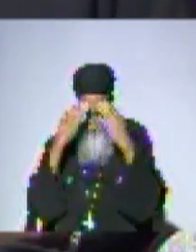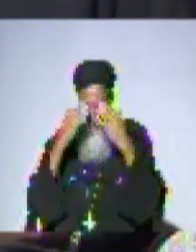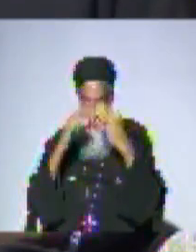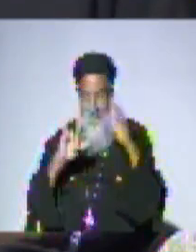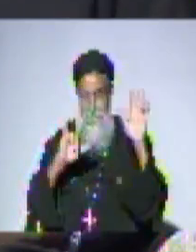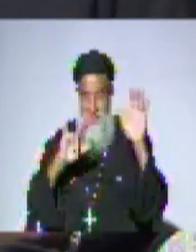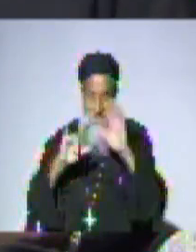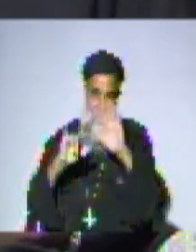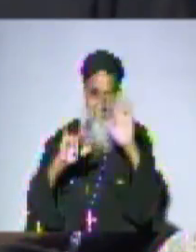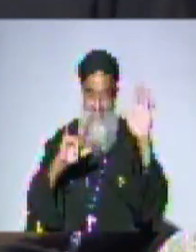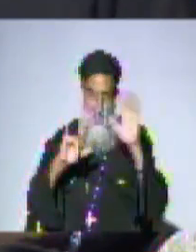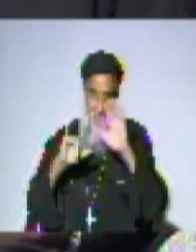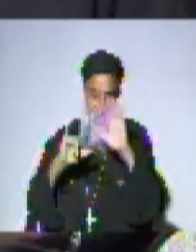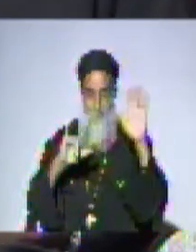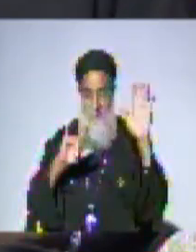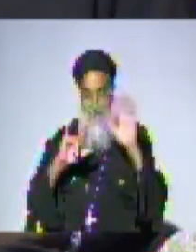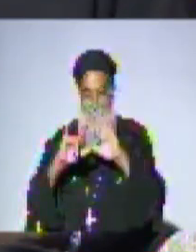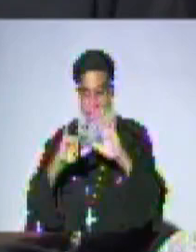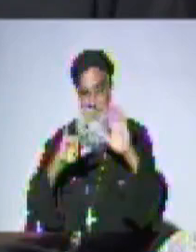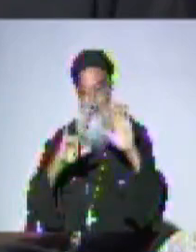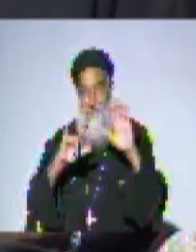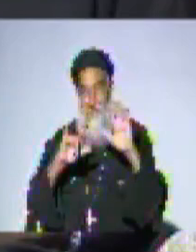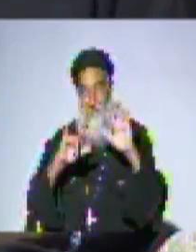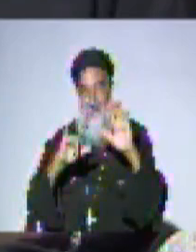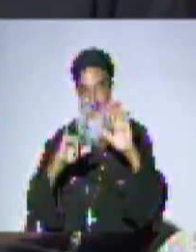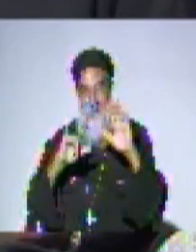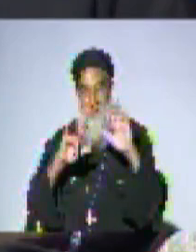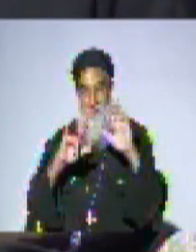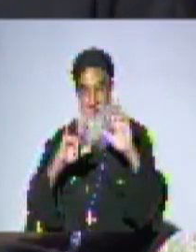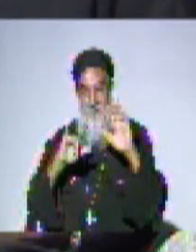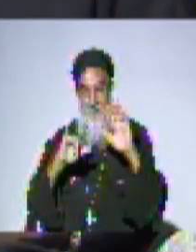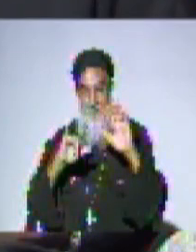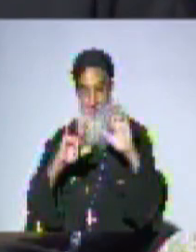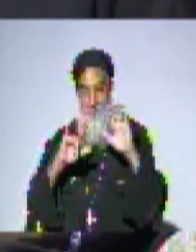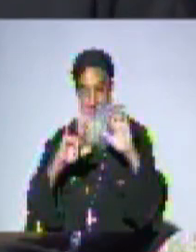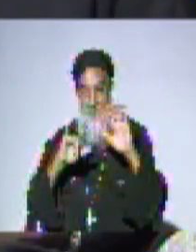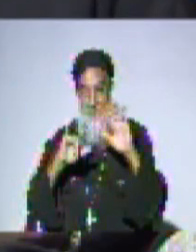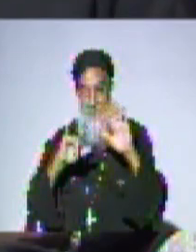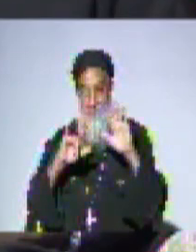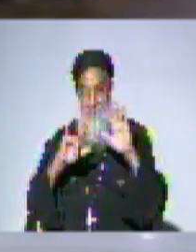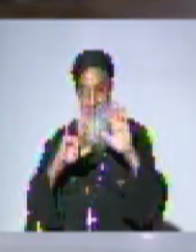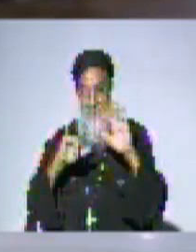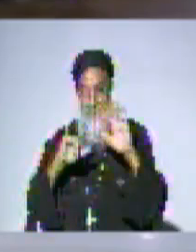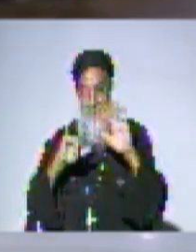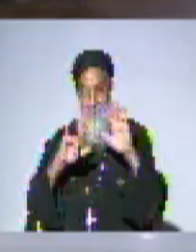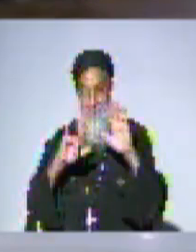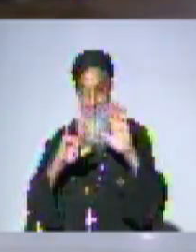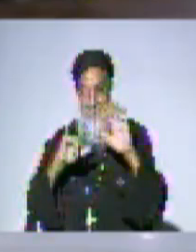البرنامج. شكرا لكم أعزائي المشاهدين، إلى أن نلقاكم كونوا معافين في الرب.